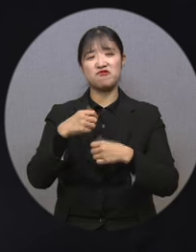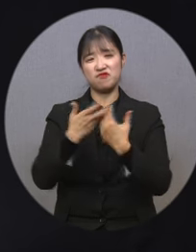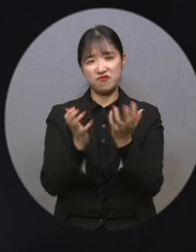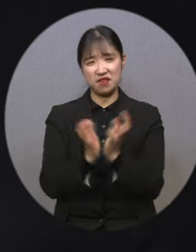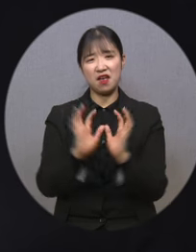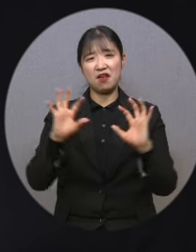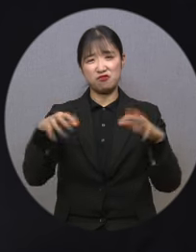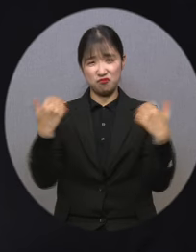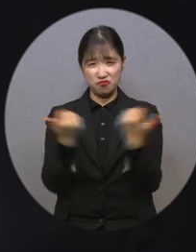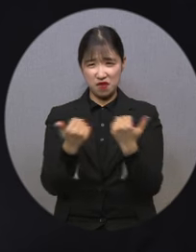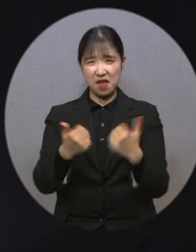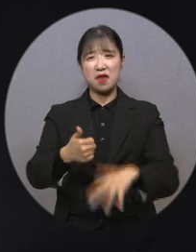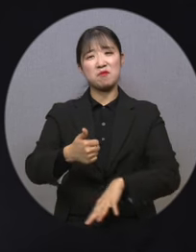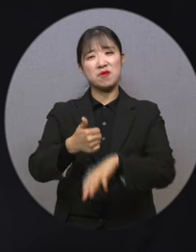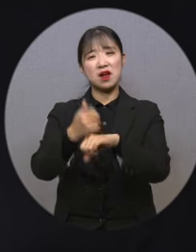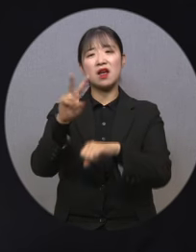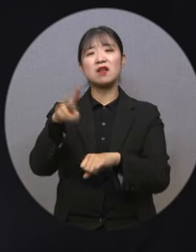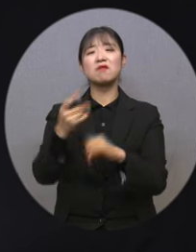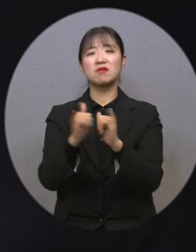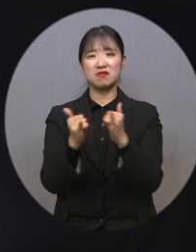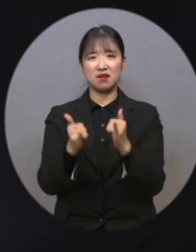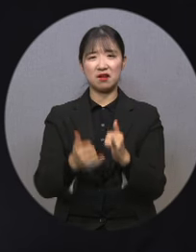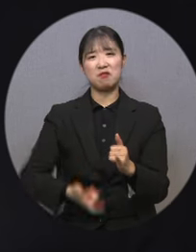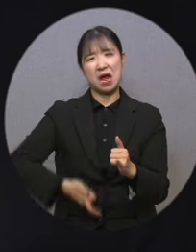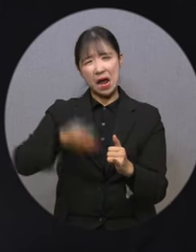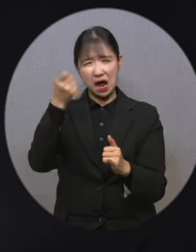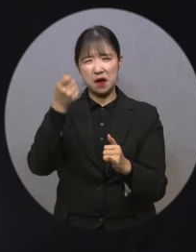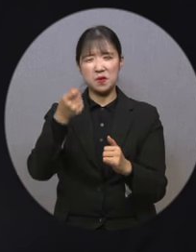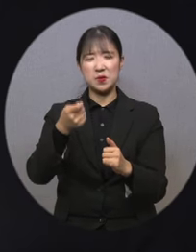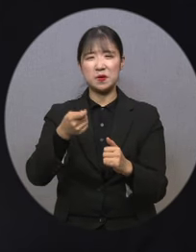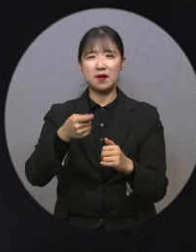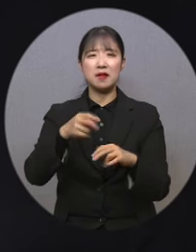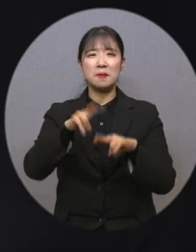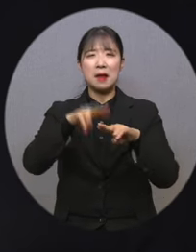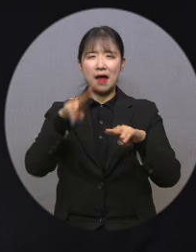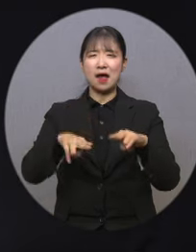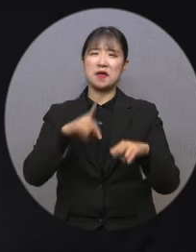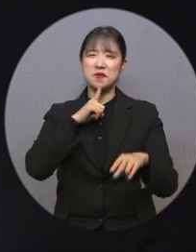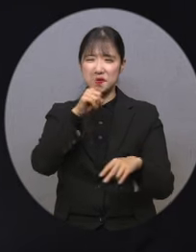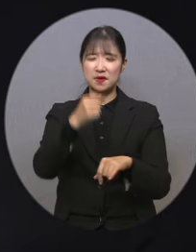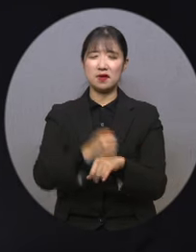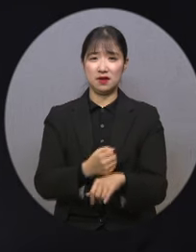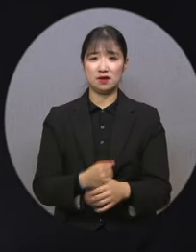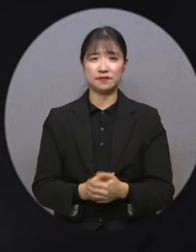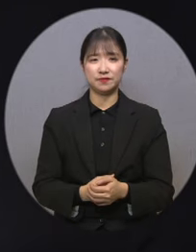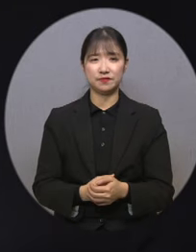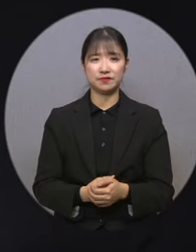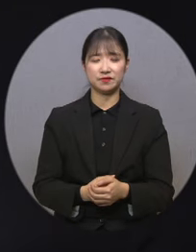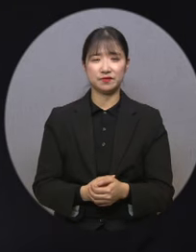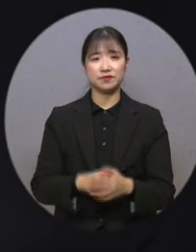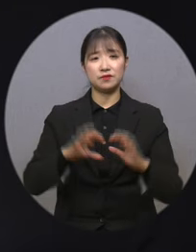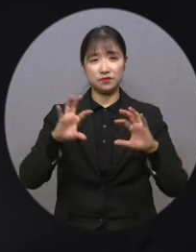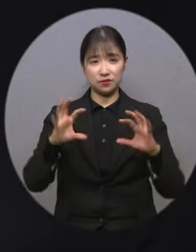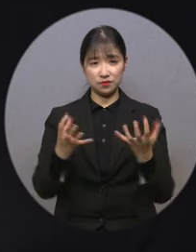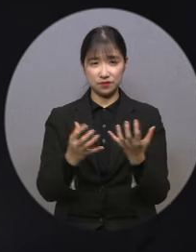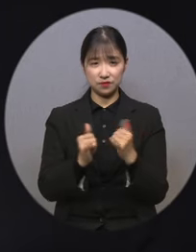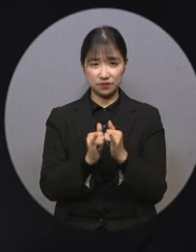있는데 200명이 바로 탄핵 들어갑니다. 또 이 사람은 이미